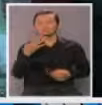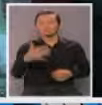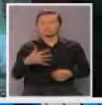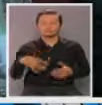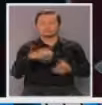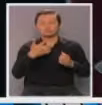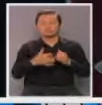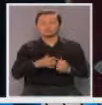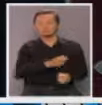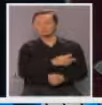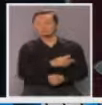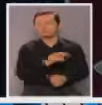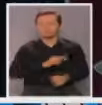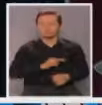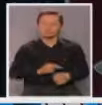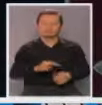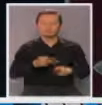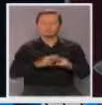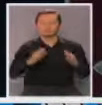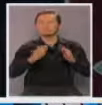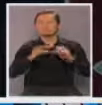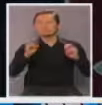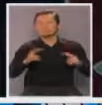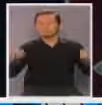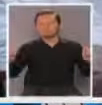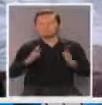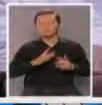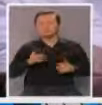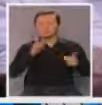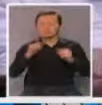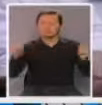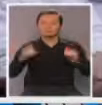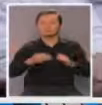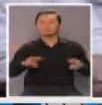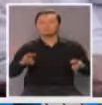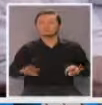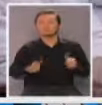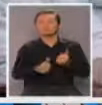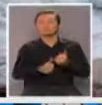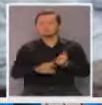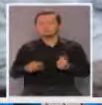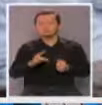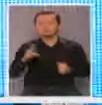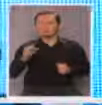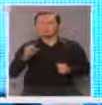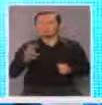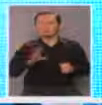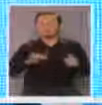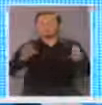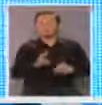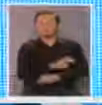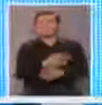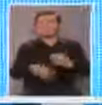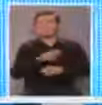– среднемедицинские работники. В Доме культуры прошло торжественное собрание. Заместитель акима района Кахарман Багынов поздравил